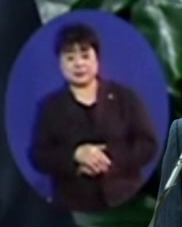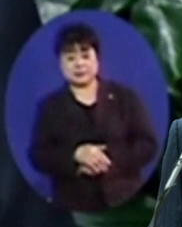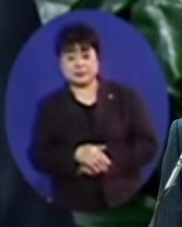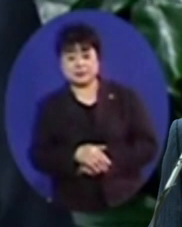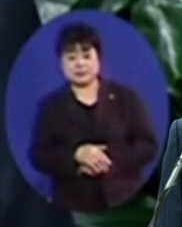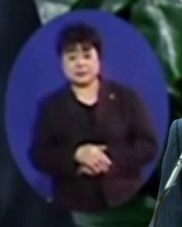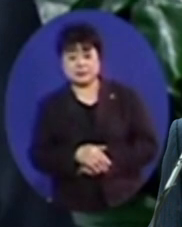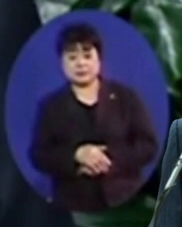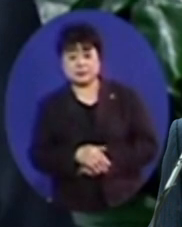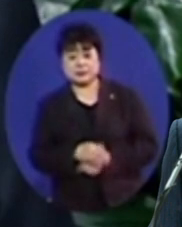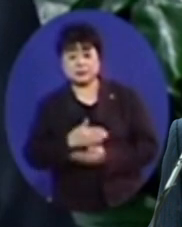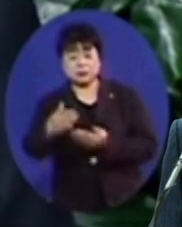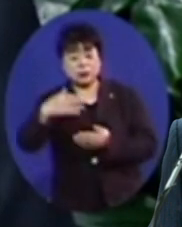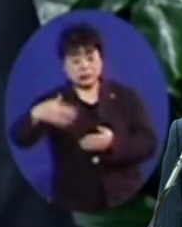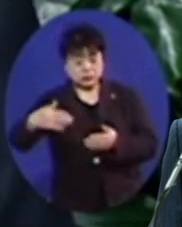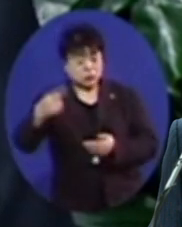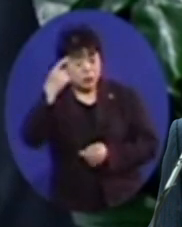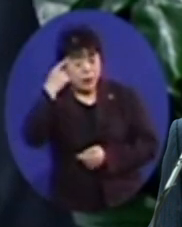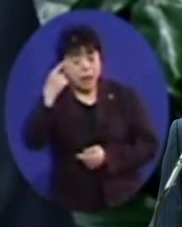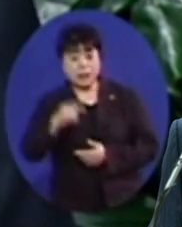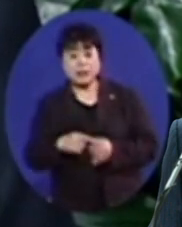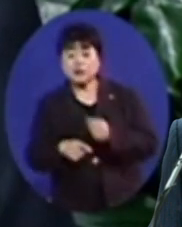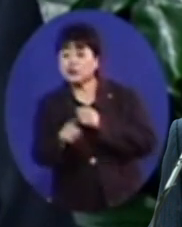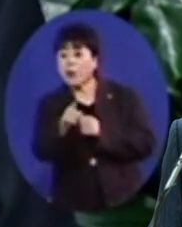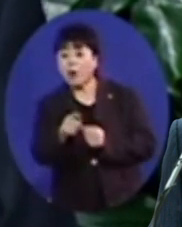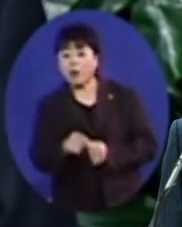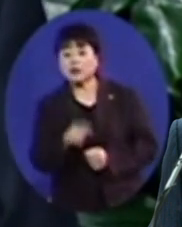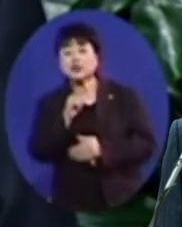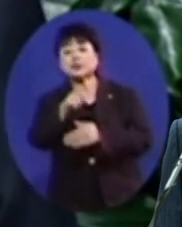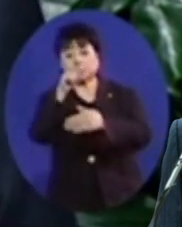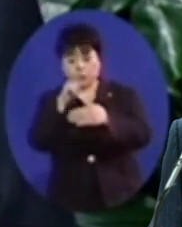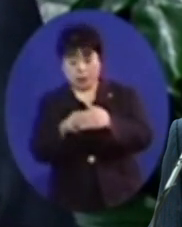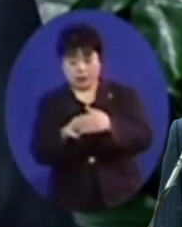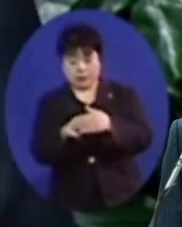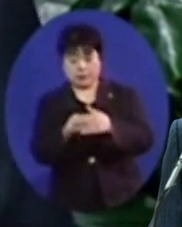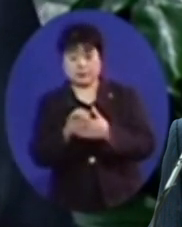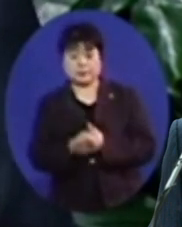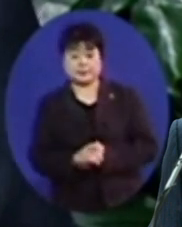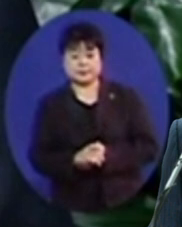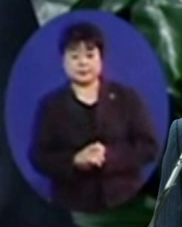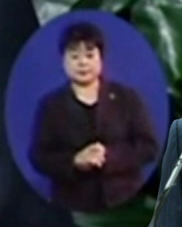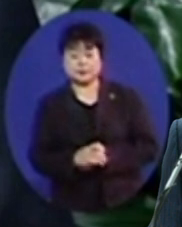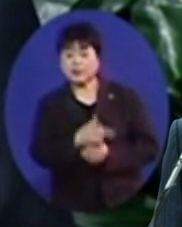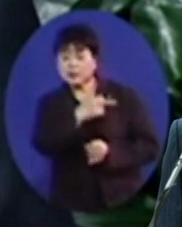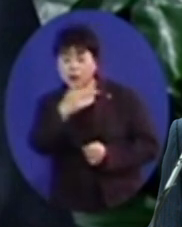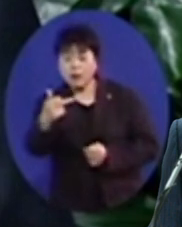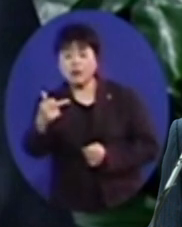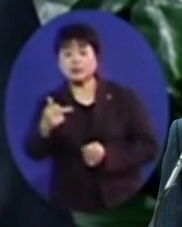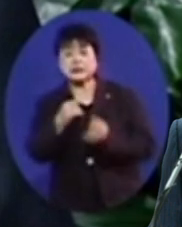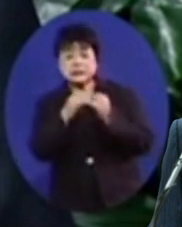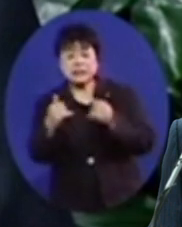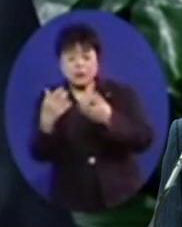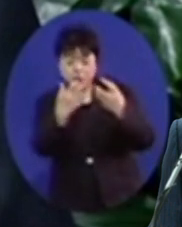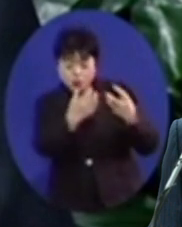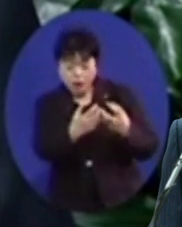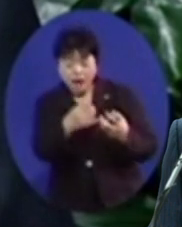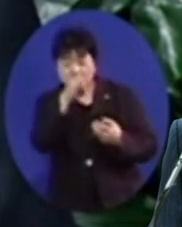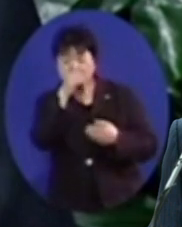날 보고 쫓겨나가지 않습니까? 그것은 여러분 속에 너무나 인간이 많이